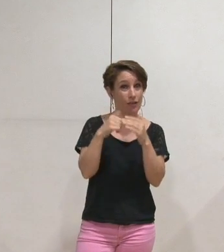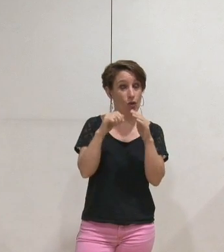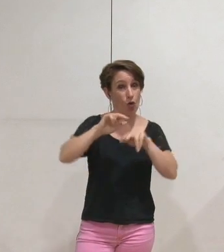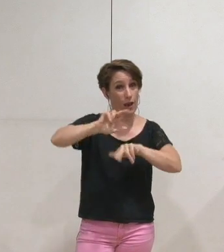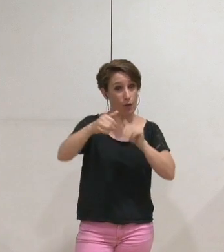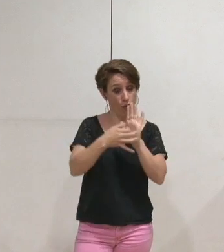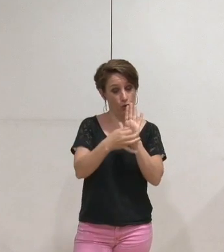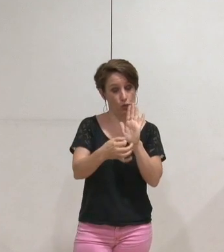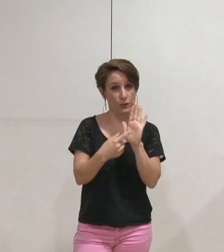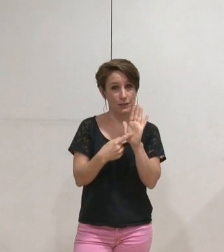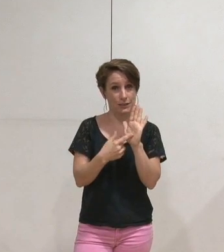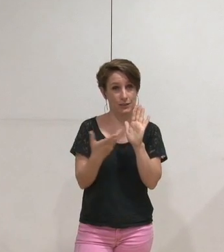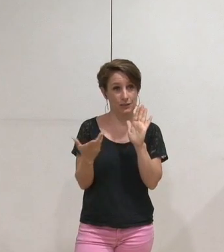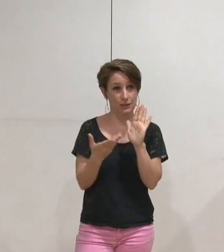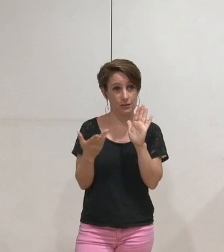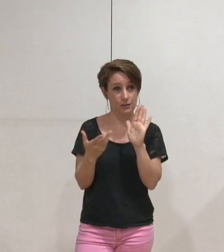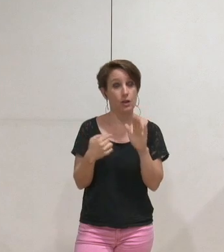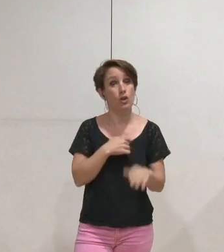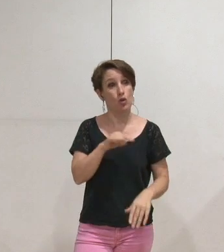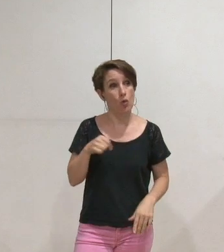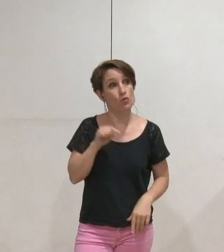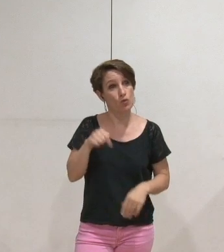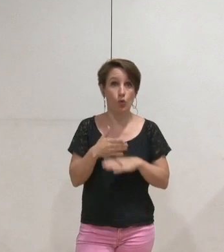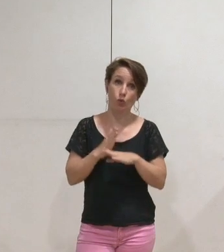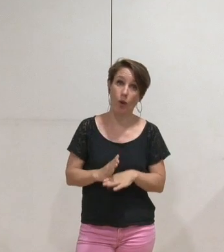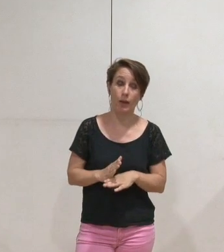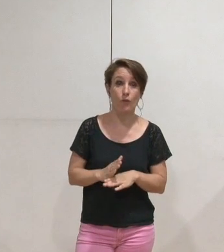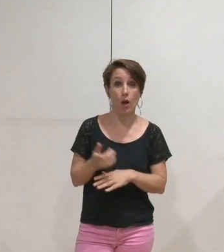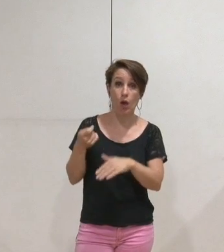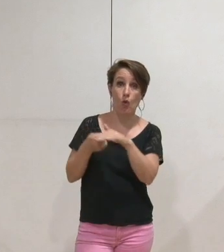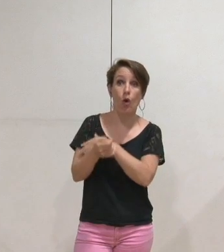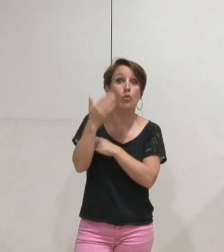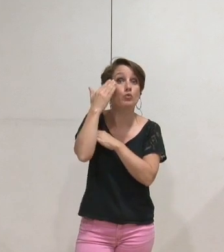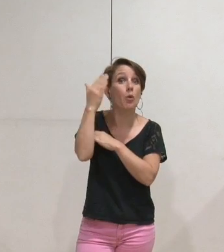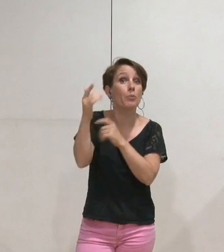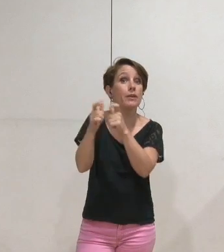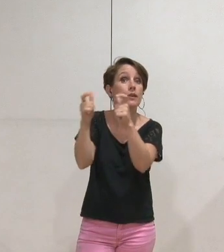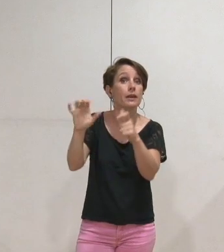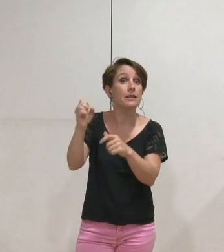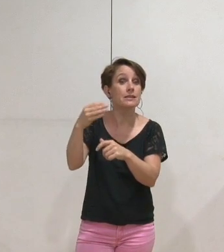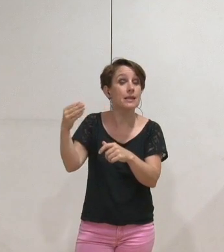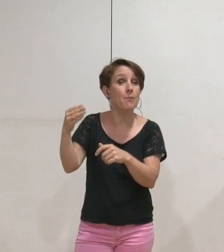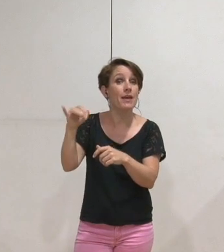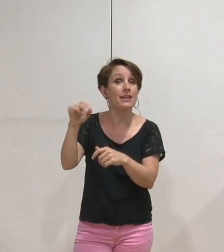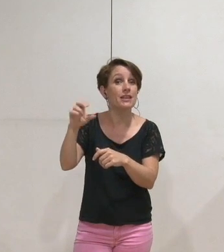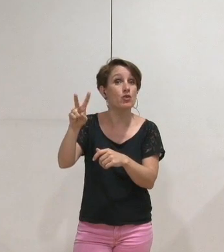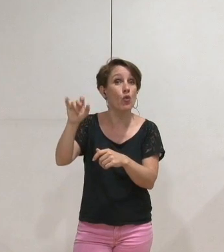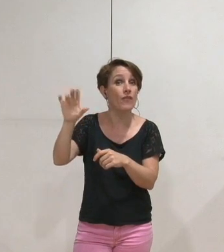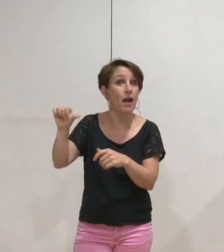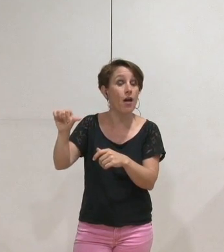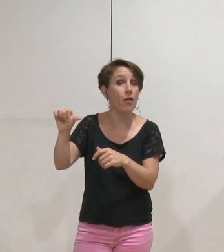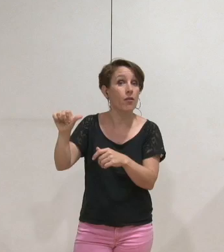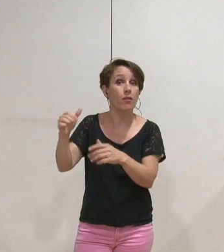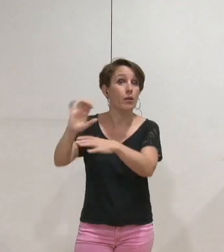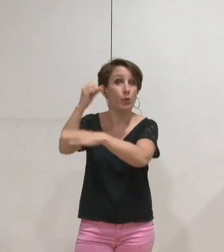que nous devons quand même en tout état de cause prévoir le remboursement en cas de défaut de la seminovia d'un nouveau petit package de 2,5